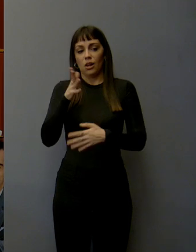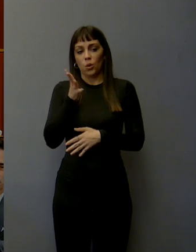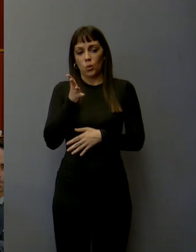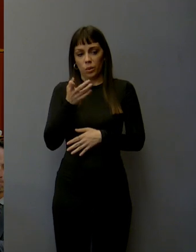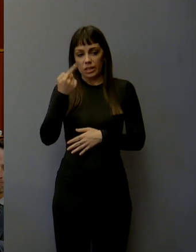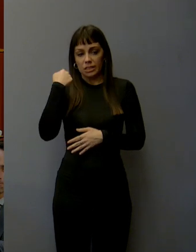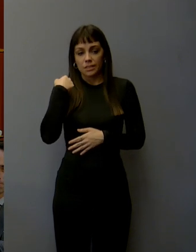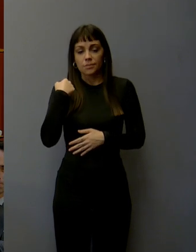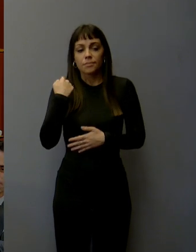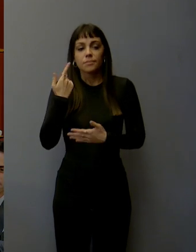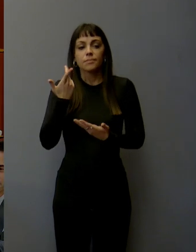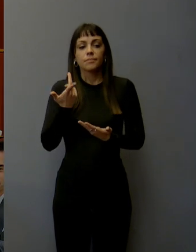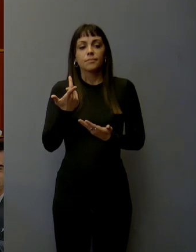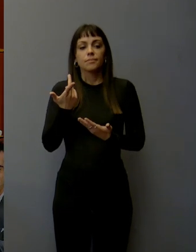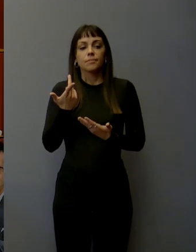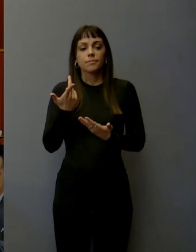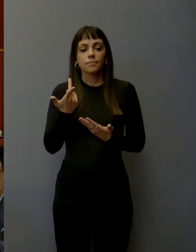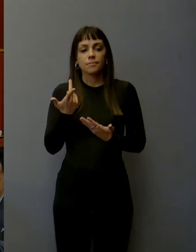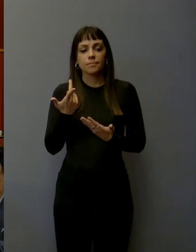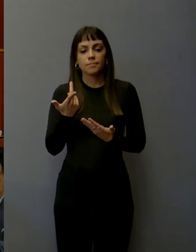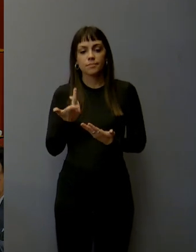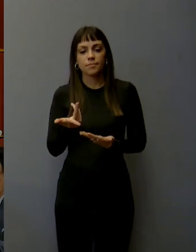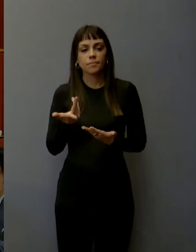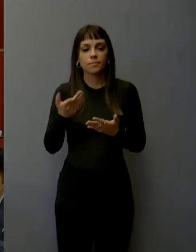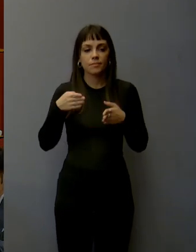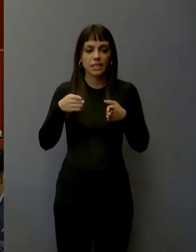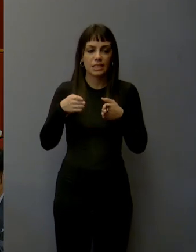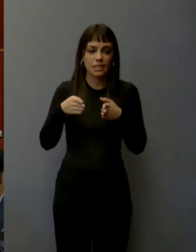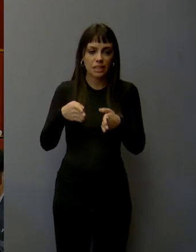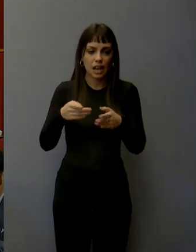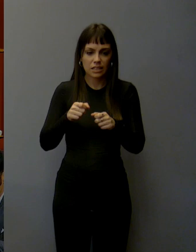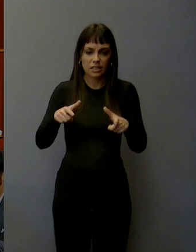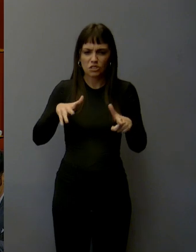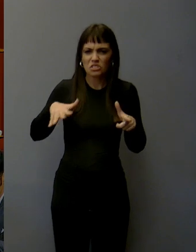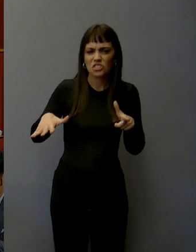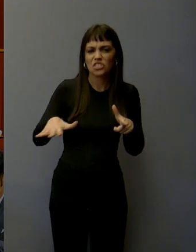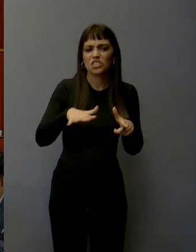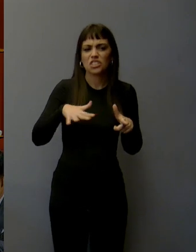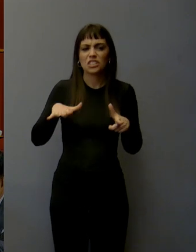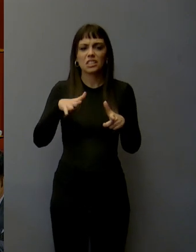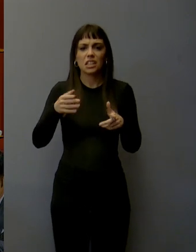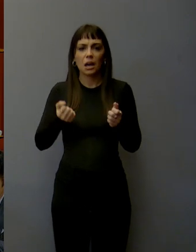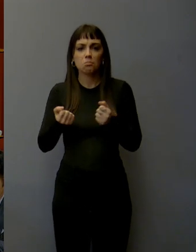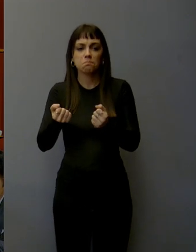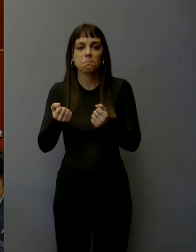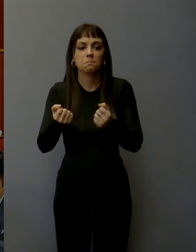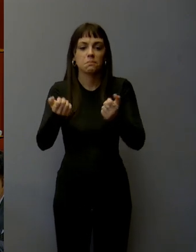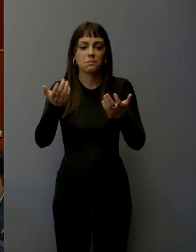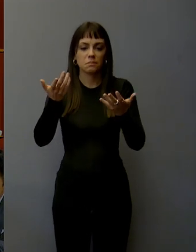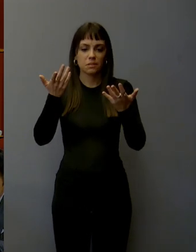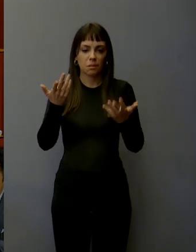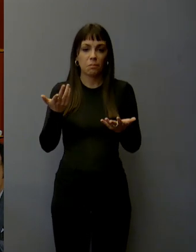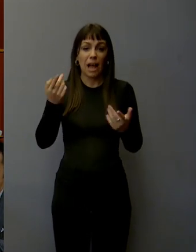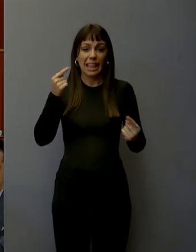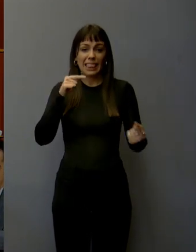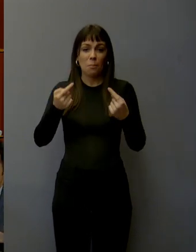oltre a solcare le strade di questa città Ma al di là di questi piccoli elementi quel dibattito spaccò